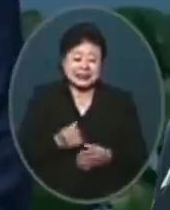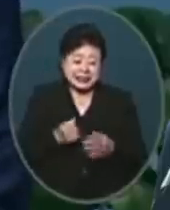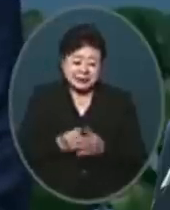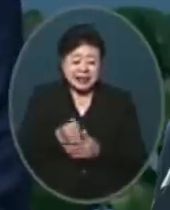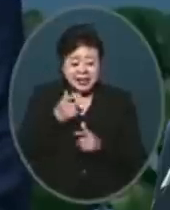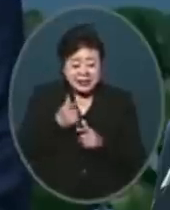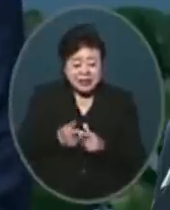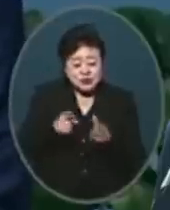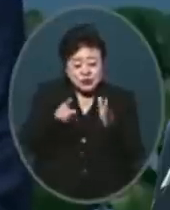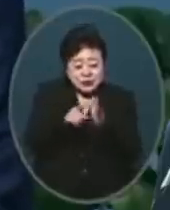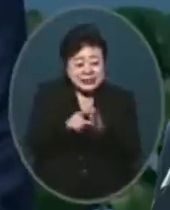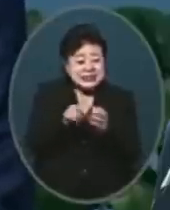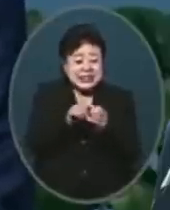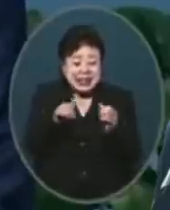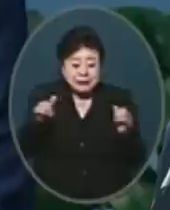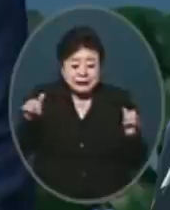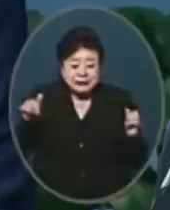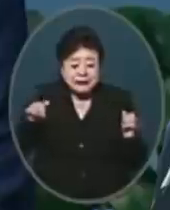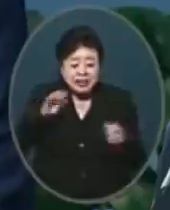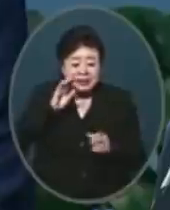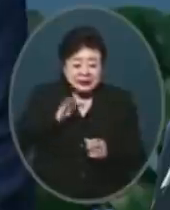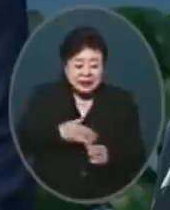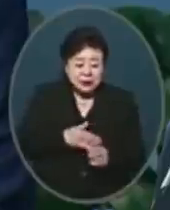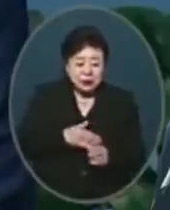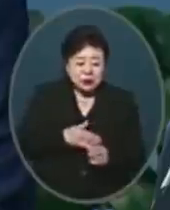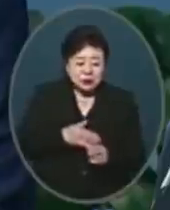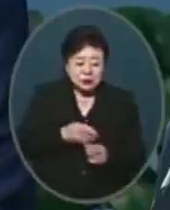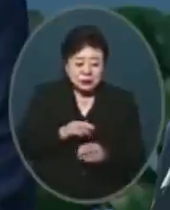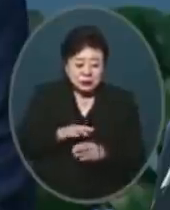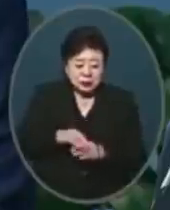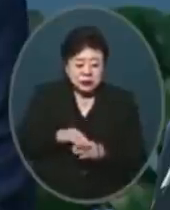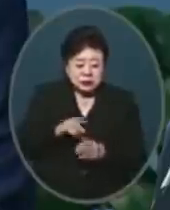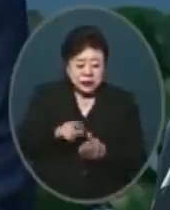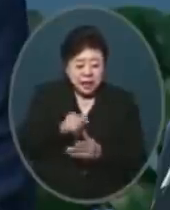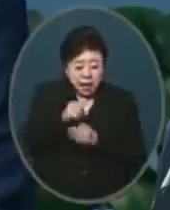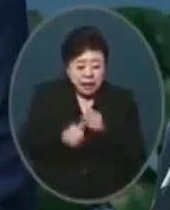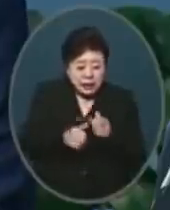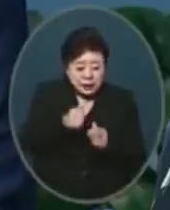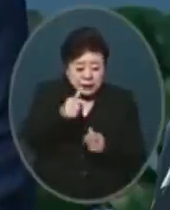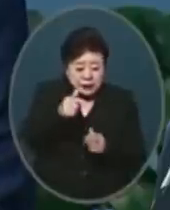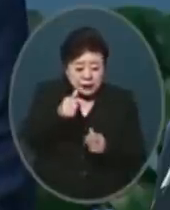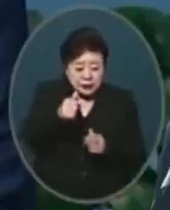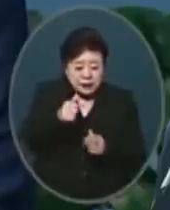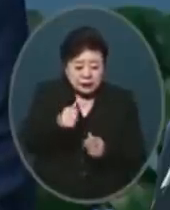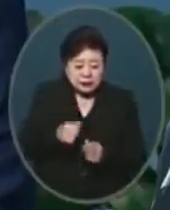그러므로 예수 믿는 사람 잘못 건드리면 하나님이